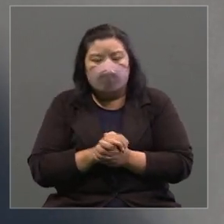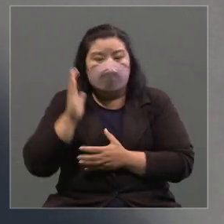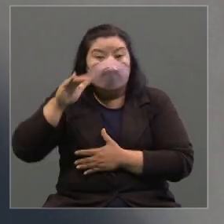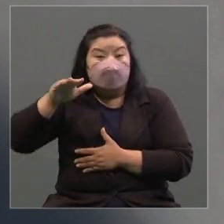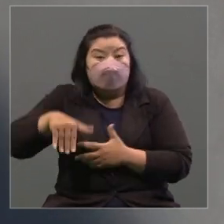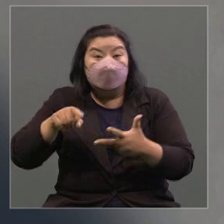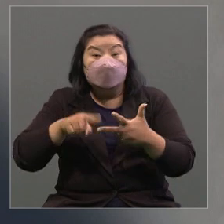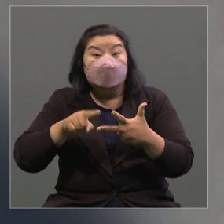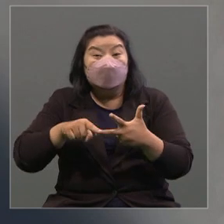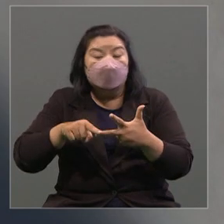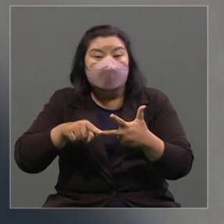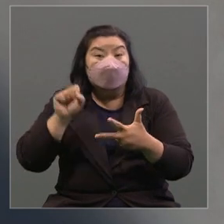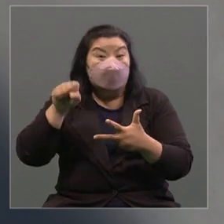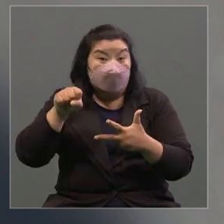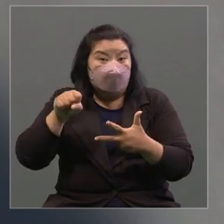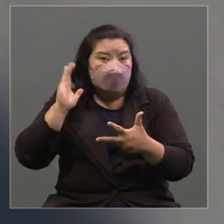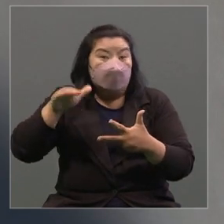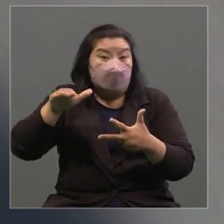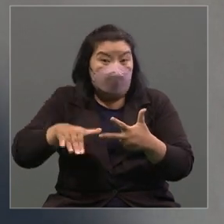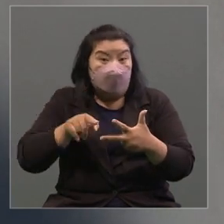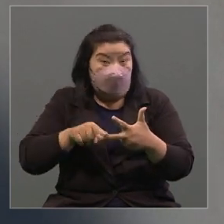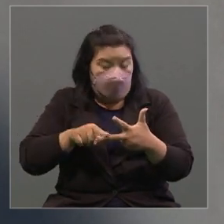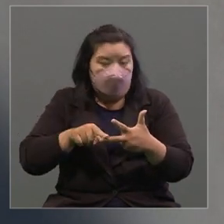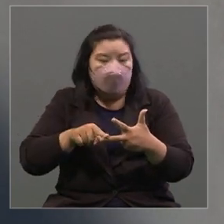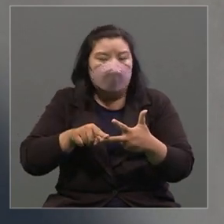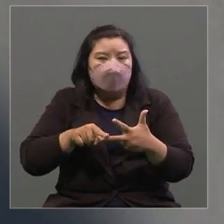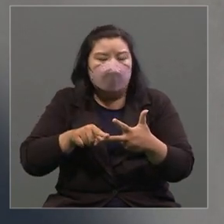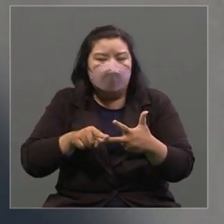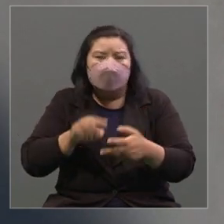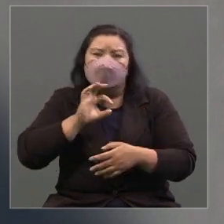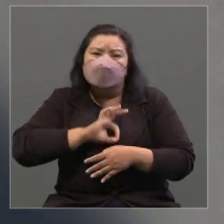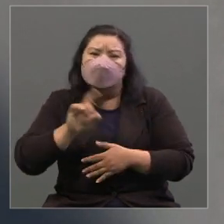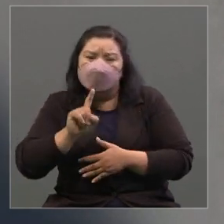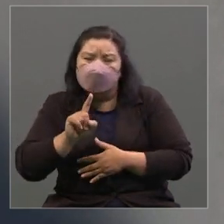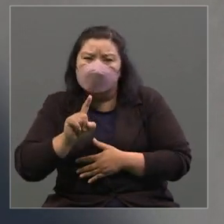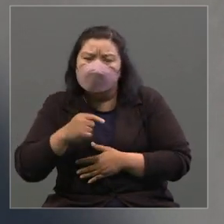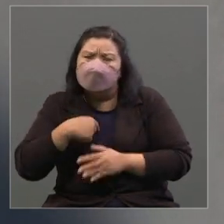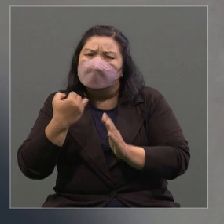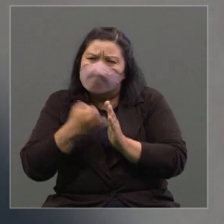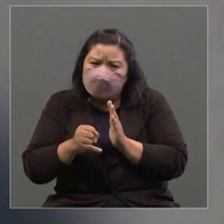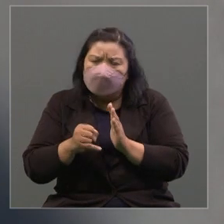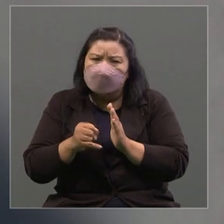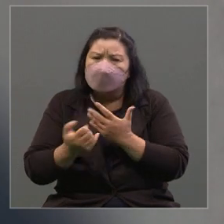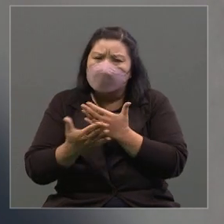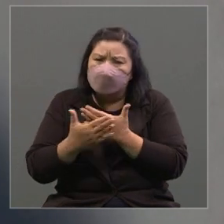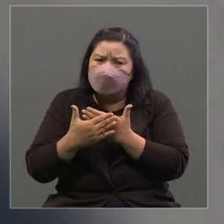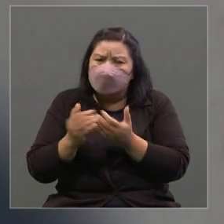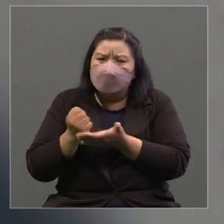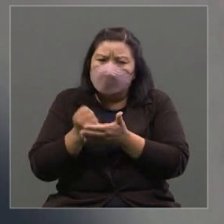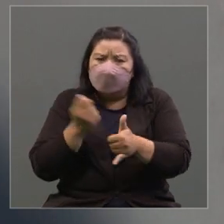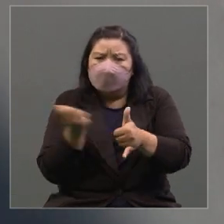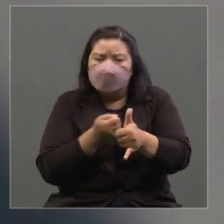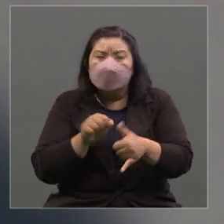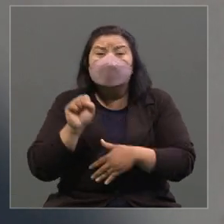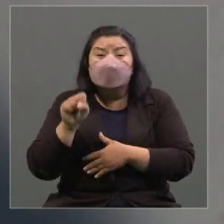นักอยู่อย่างเงี้ยตอนเรารู้สึกเหมือนว่าเฮ้ยรู้สึกผิดบ้างไหมคะ ขอโทษ อยากจะบอกอะไรเขา